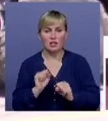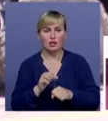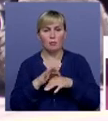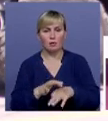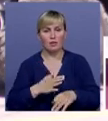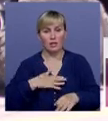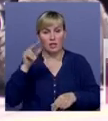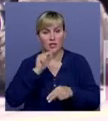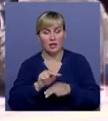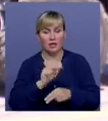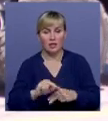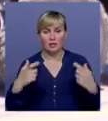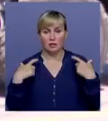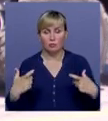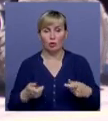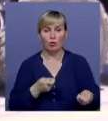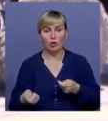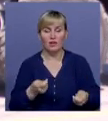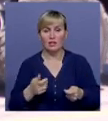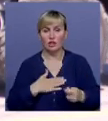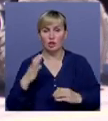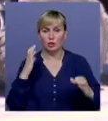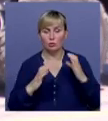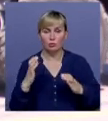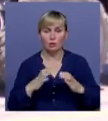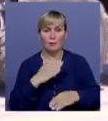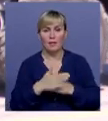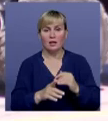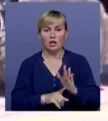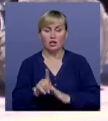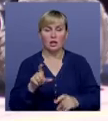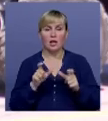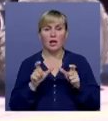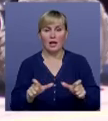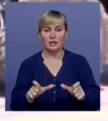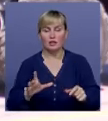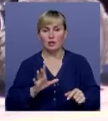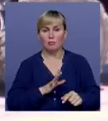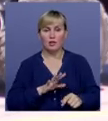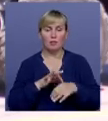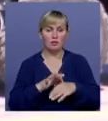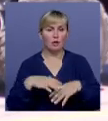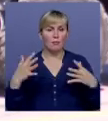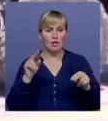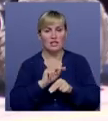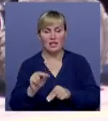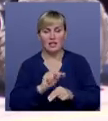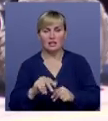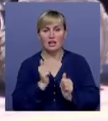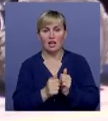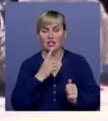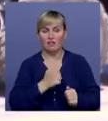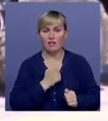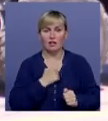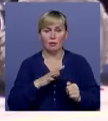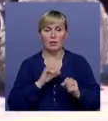нашими командирами, руководством нашего института. Перед началом карантина были проведены большие занятия. Каждым военнослужащим были